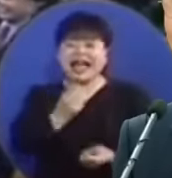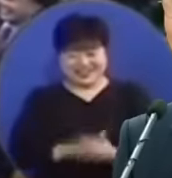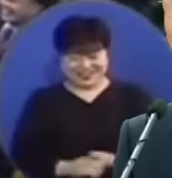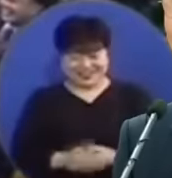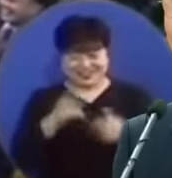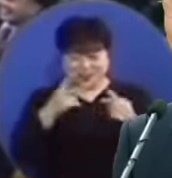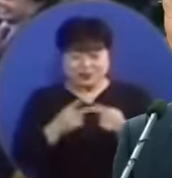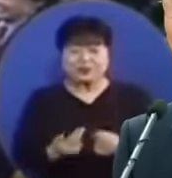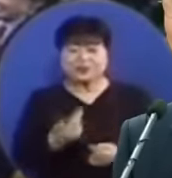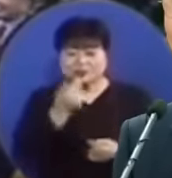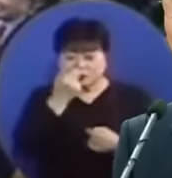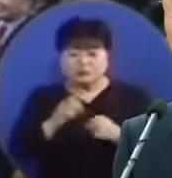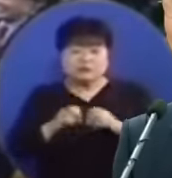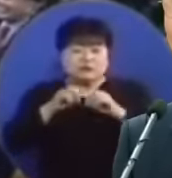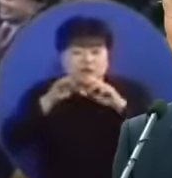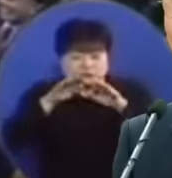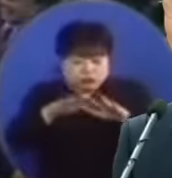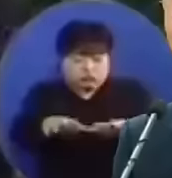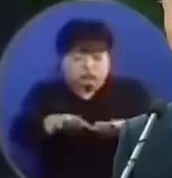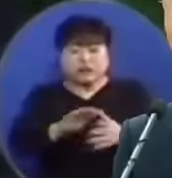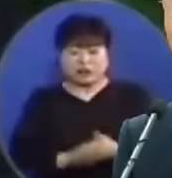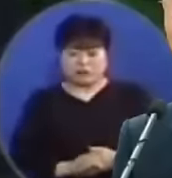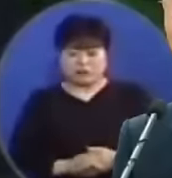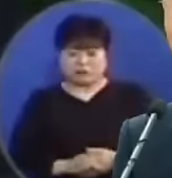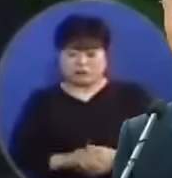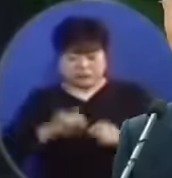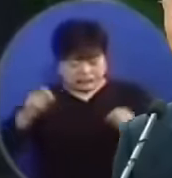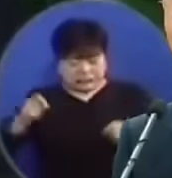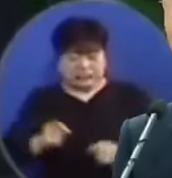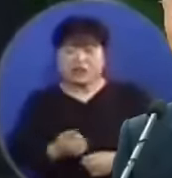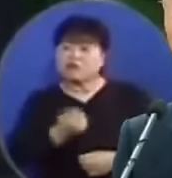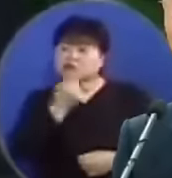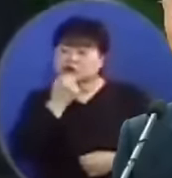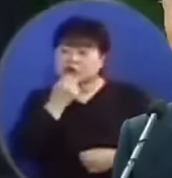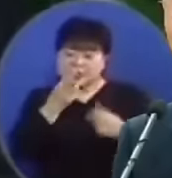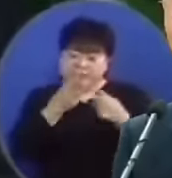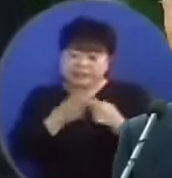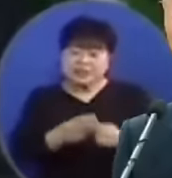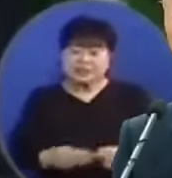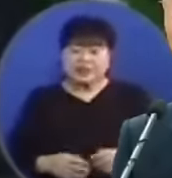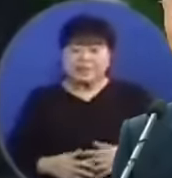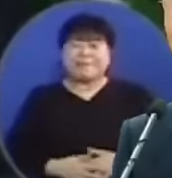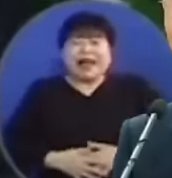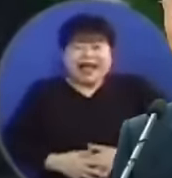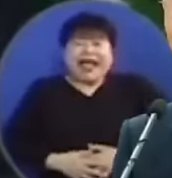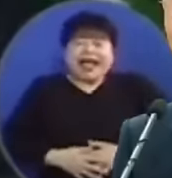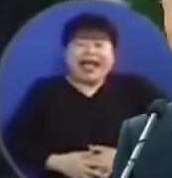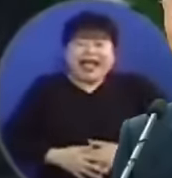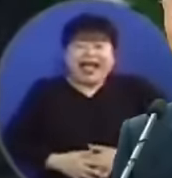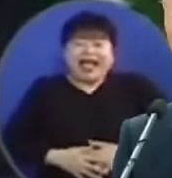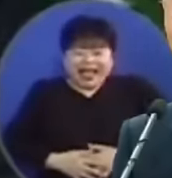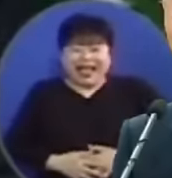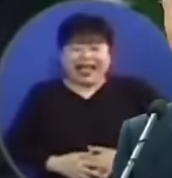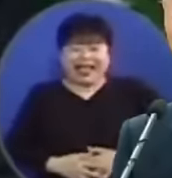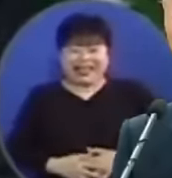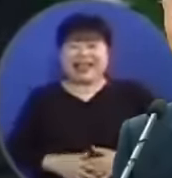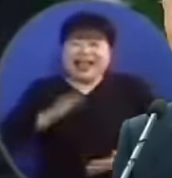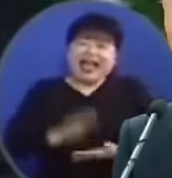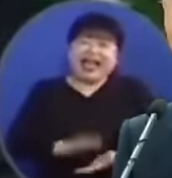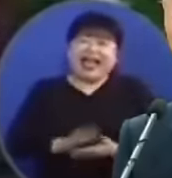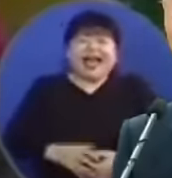둘째, 숨을 내쉬는 날숨으로 10초 이상 웃어라. 셋째, 배가 아프도록 숨이 끊어질 듯 박장